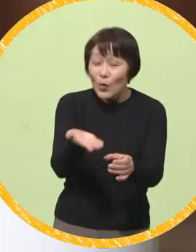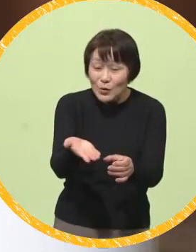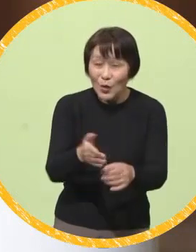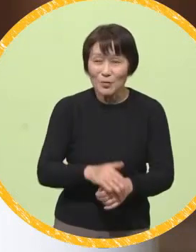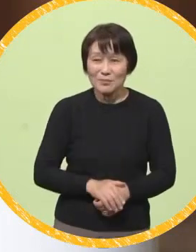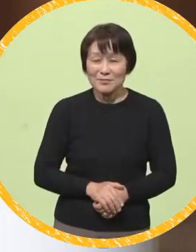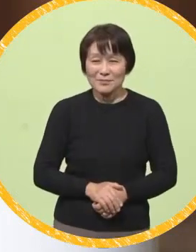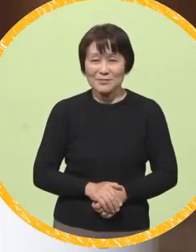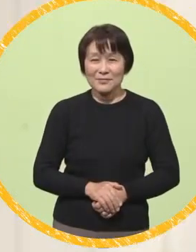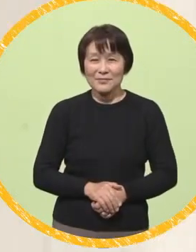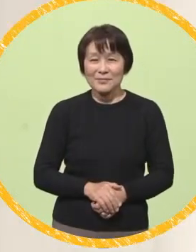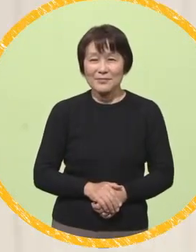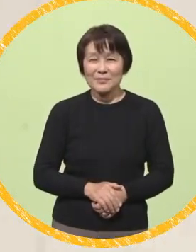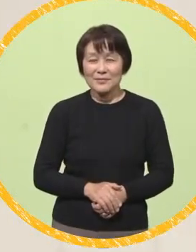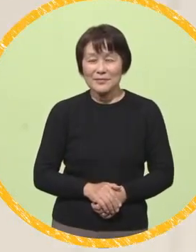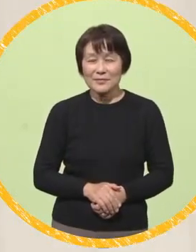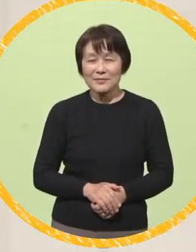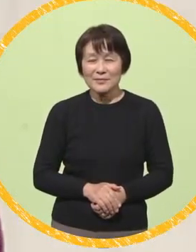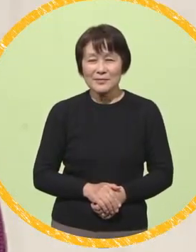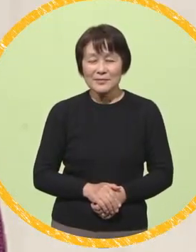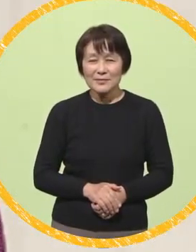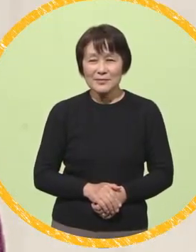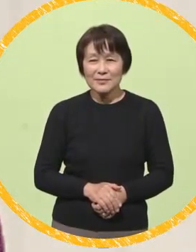ここに、ね、来てますよ。 あ、